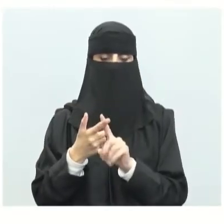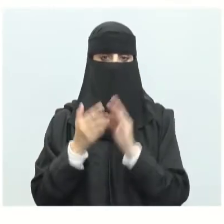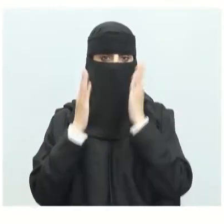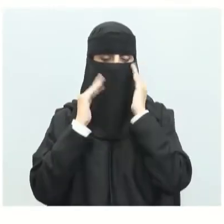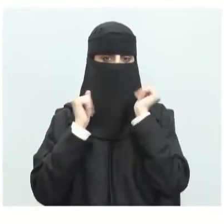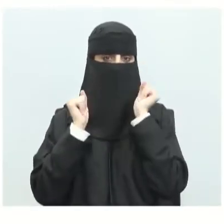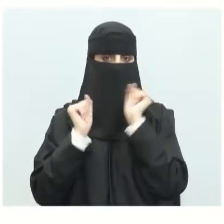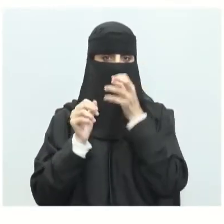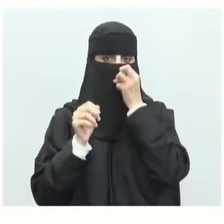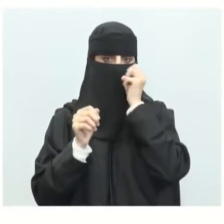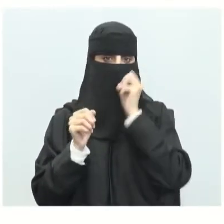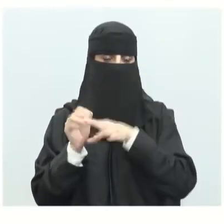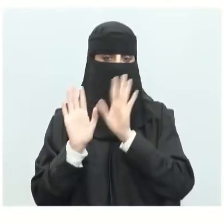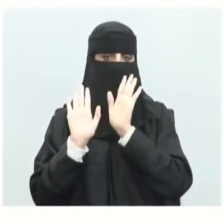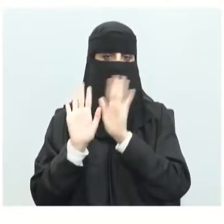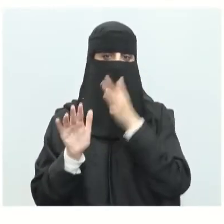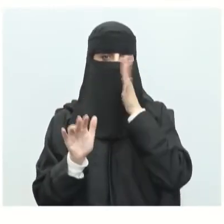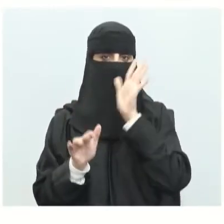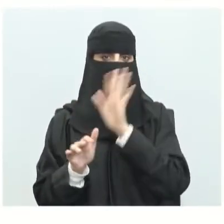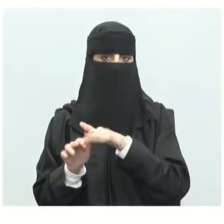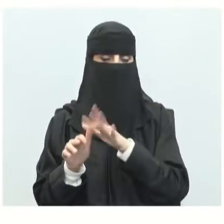الخيار الثاني اهملت